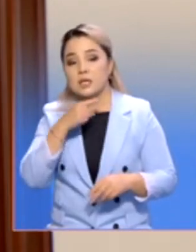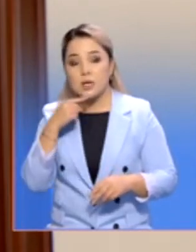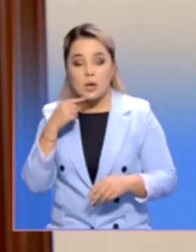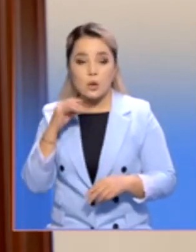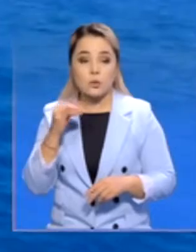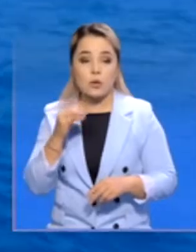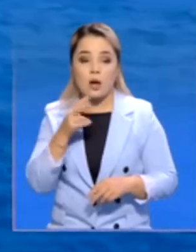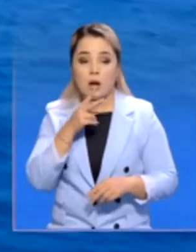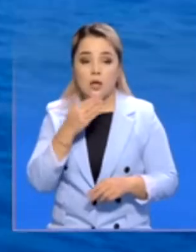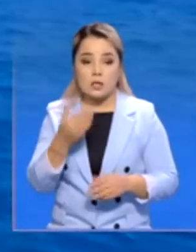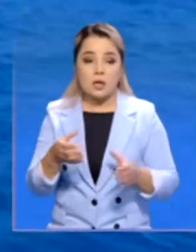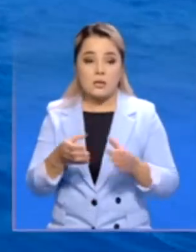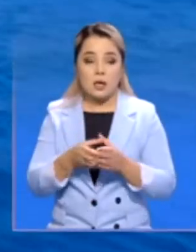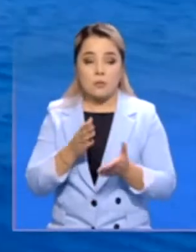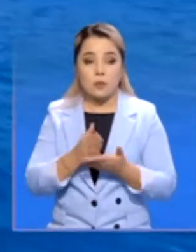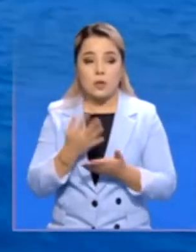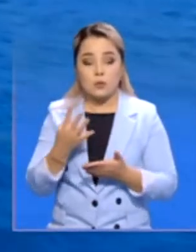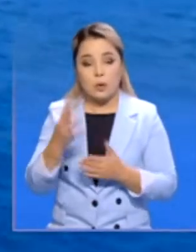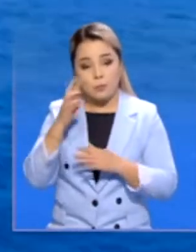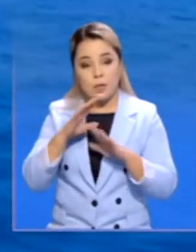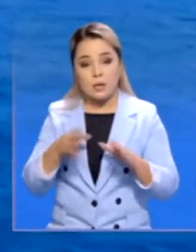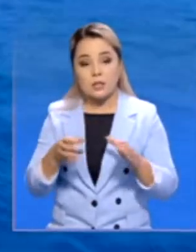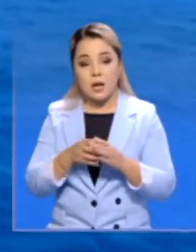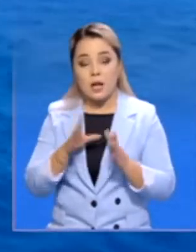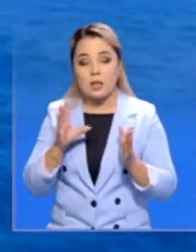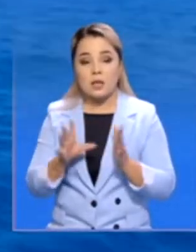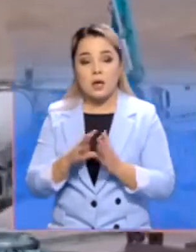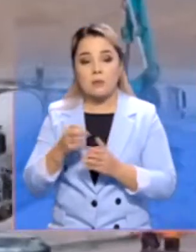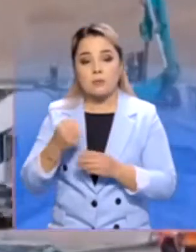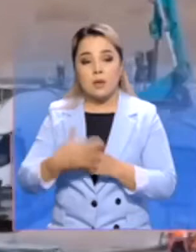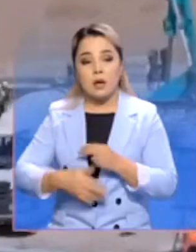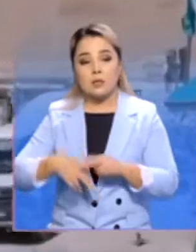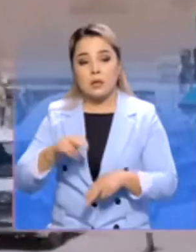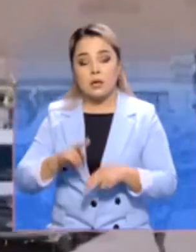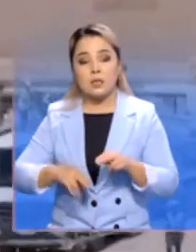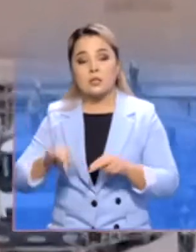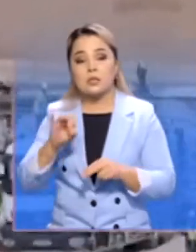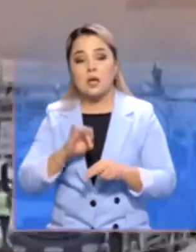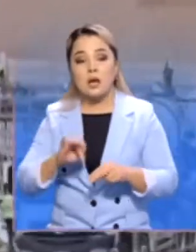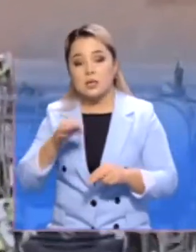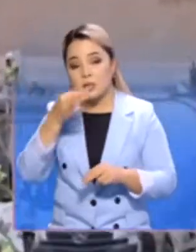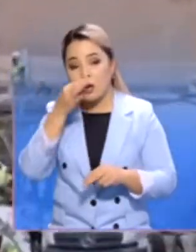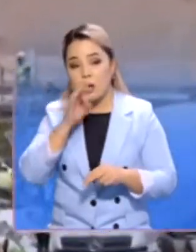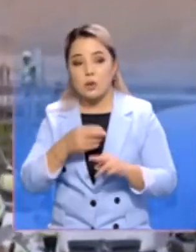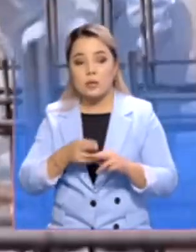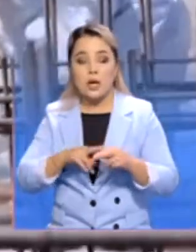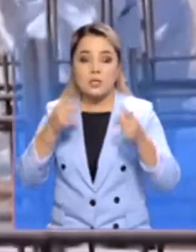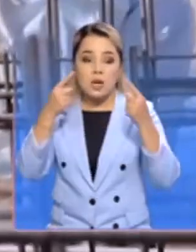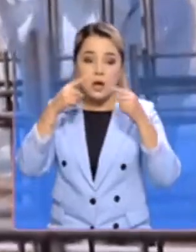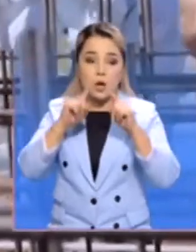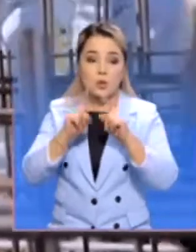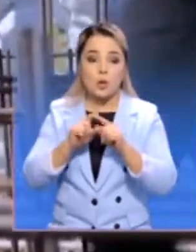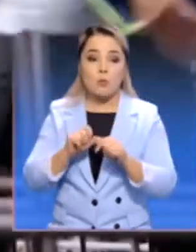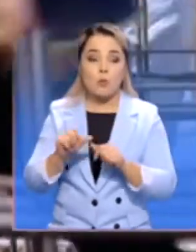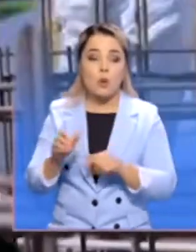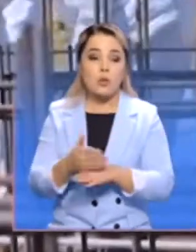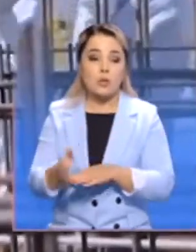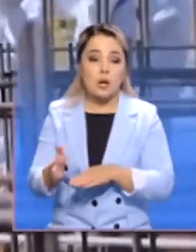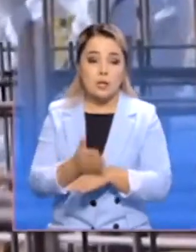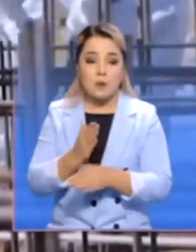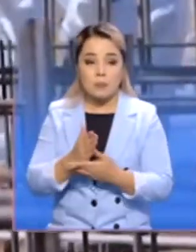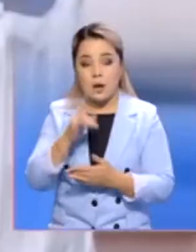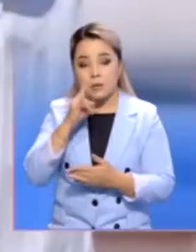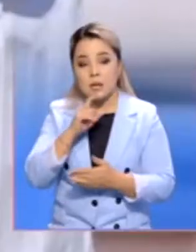Корея мен Қытай. Бұл төрт мемлекеттің атом электр станцияларын салу тарихы, тәжірибесі мен технологиясы бөлек-бөлек.